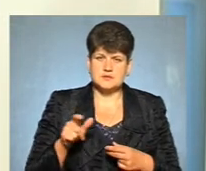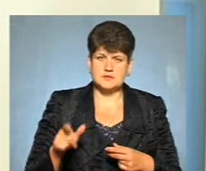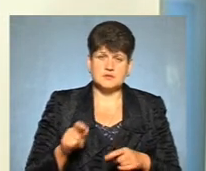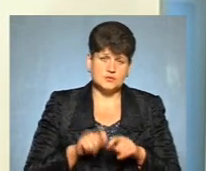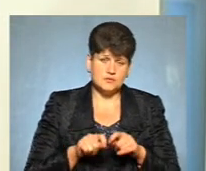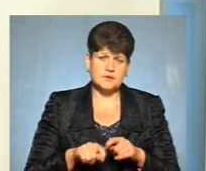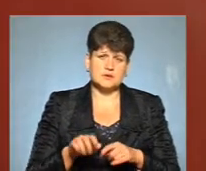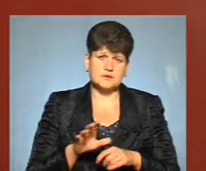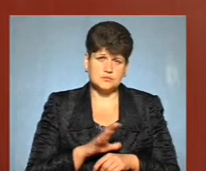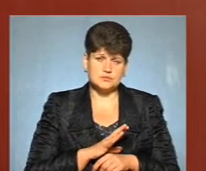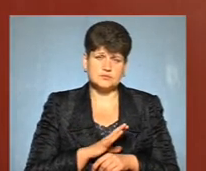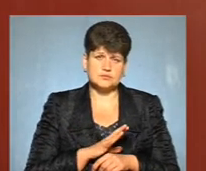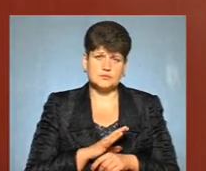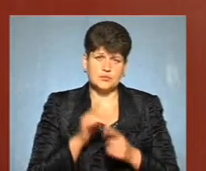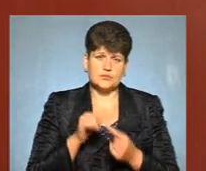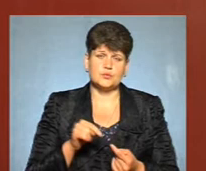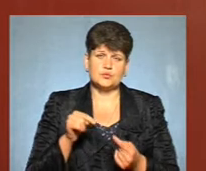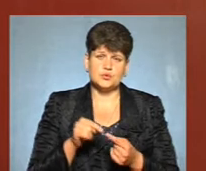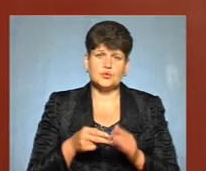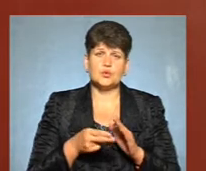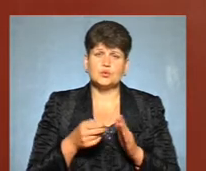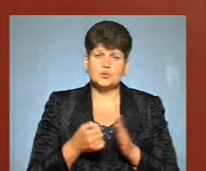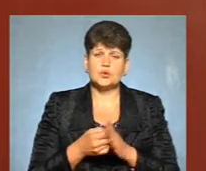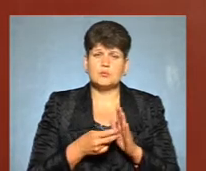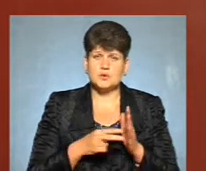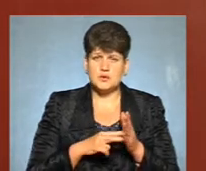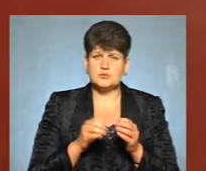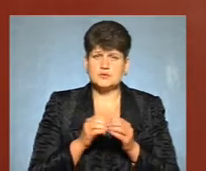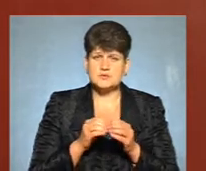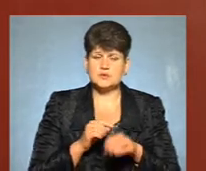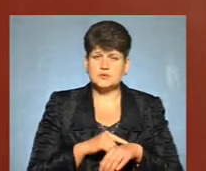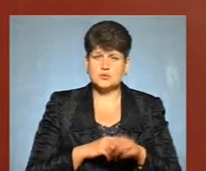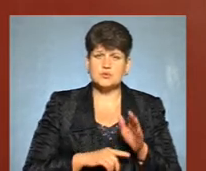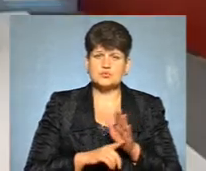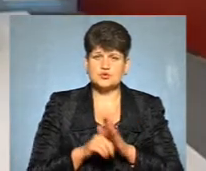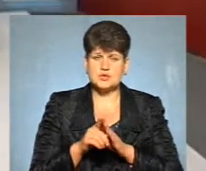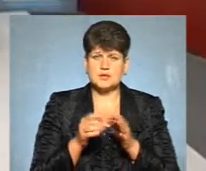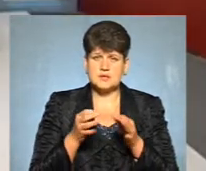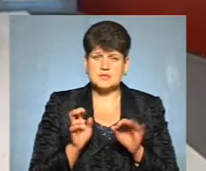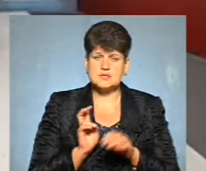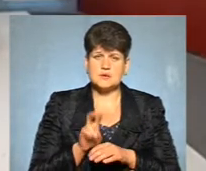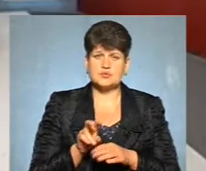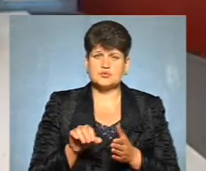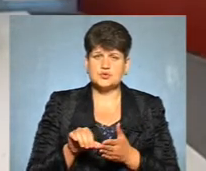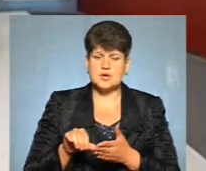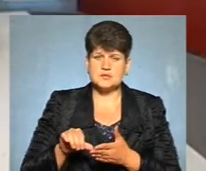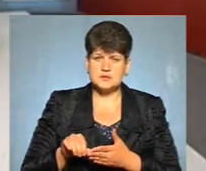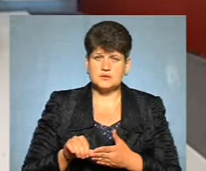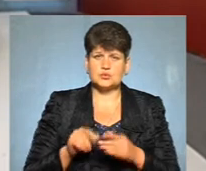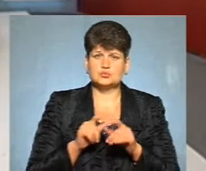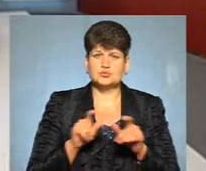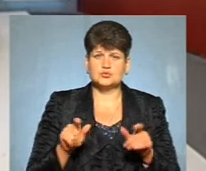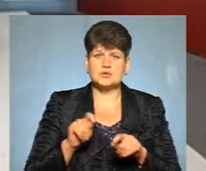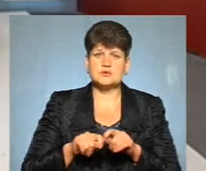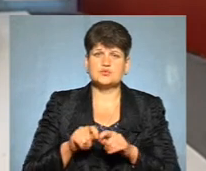Тестування відбувалося відповідно до плану. Ми в 10-й годині розпочали запуск учасників до пункту